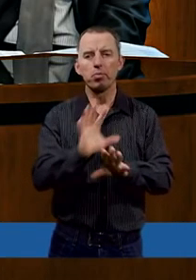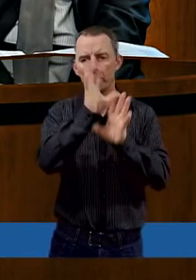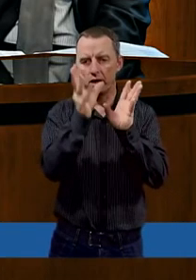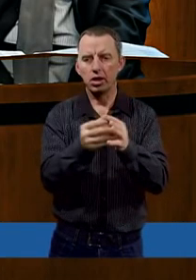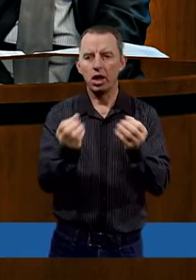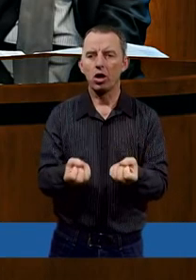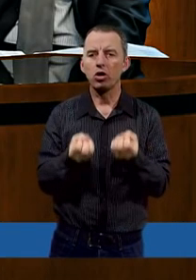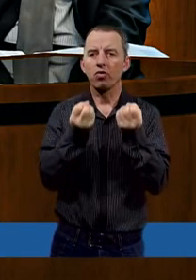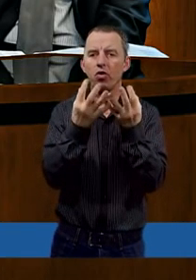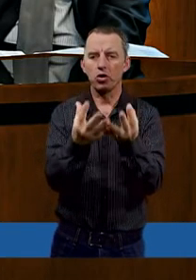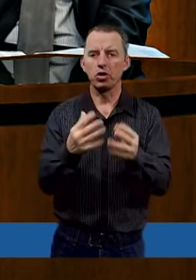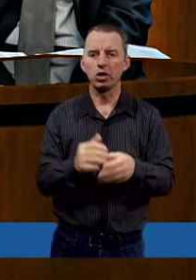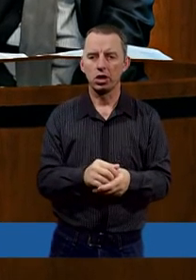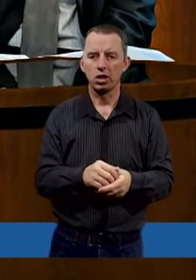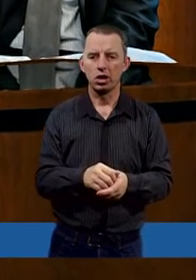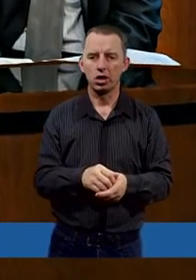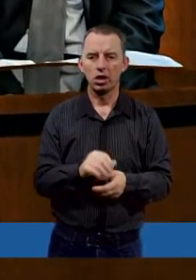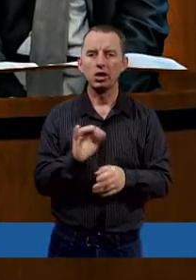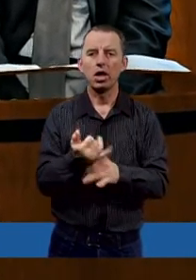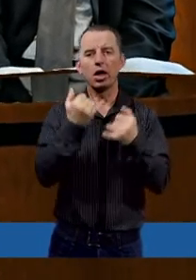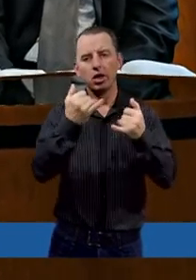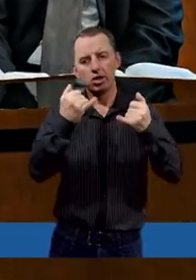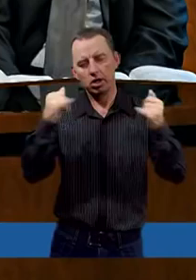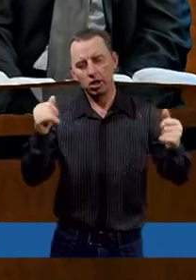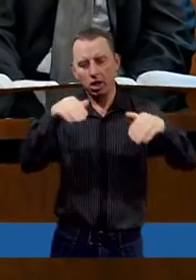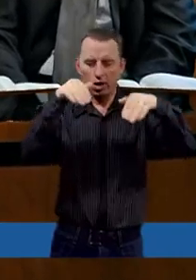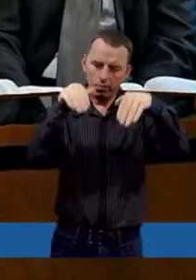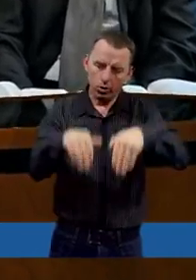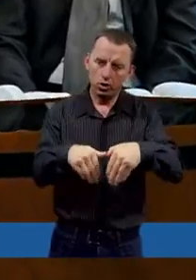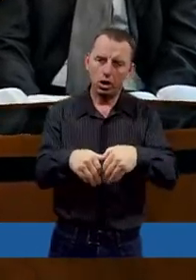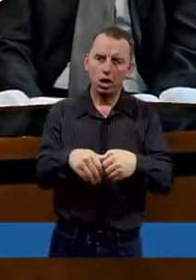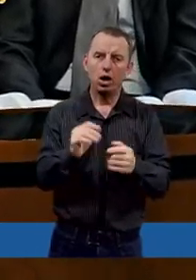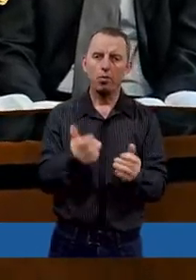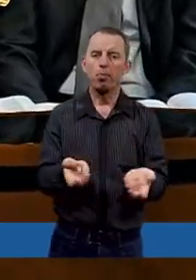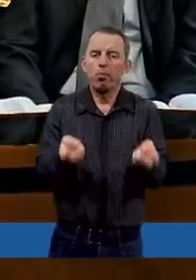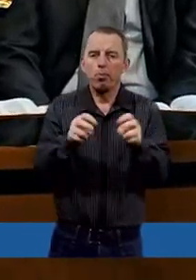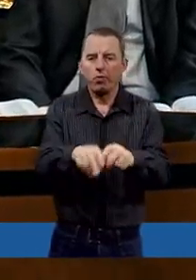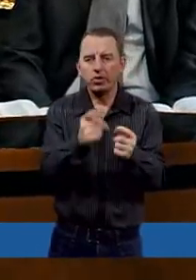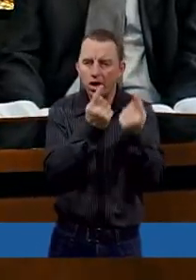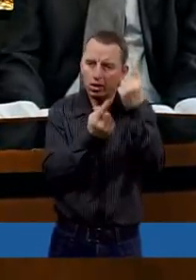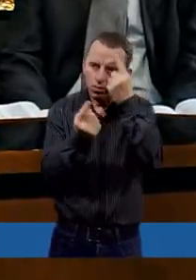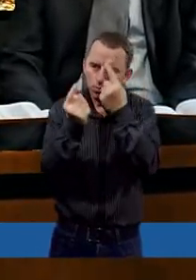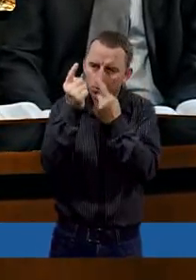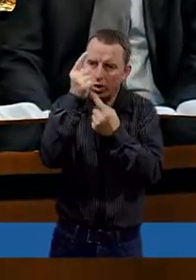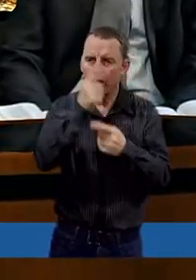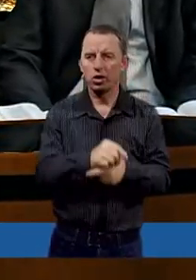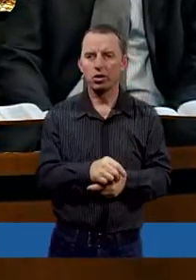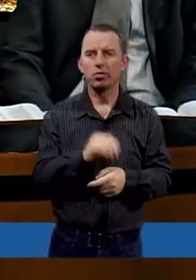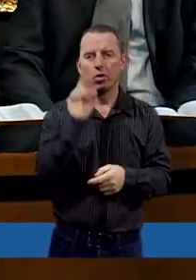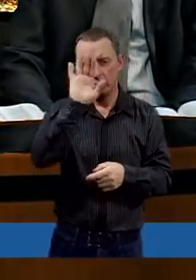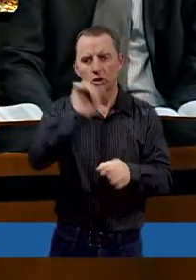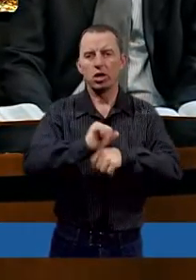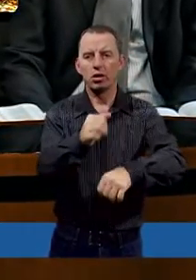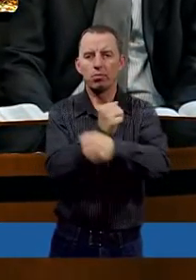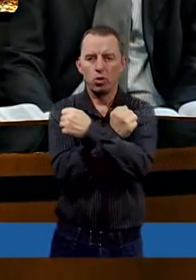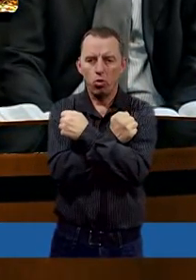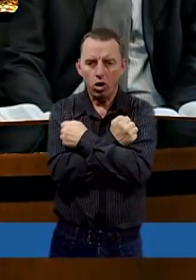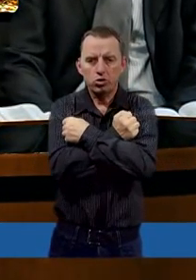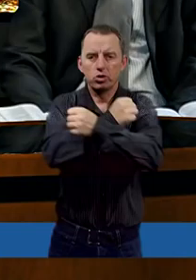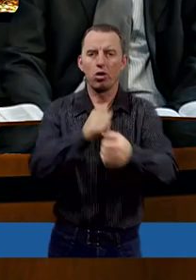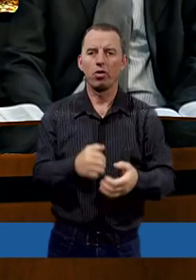stworzyć. Jakie inne jeszcze mogłyby powstać myśli? No, że jest właśnie miłością.